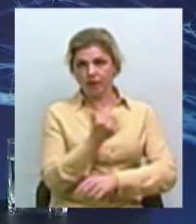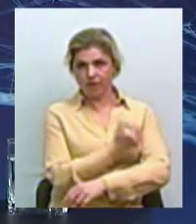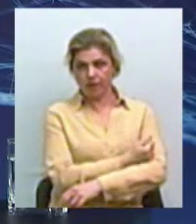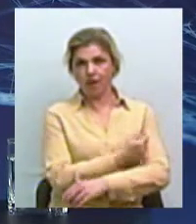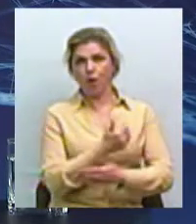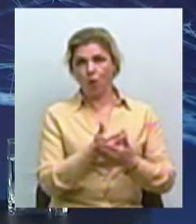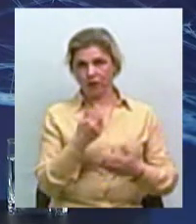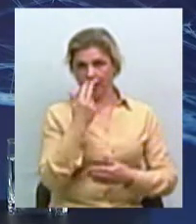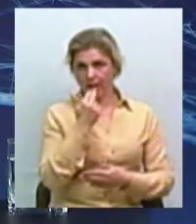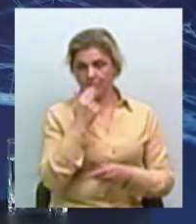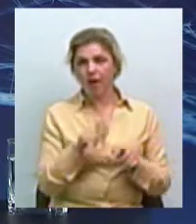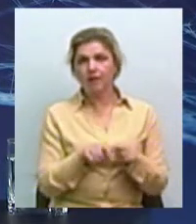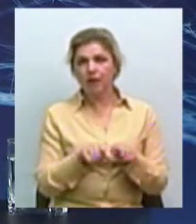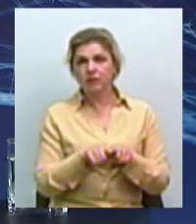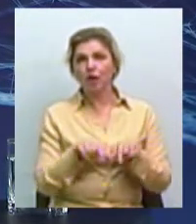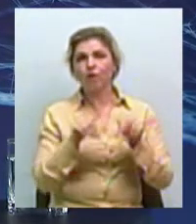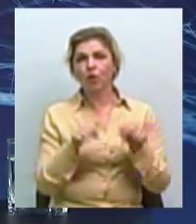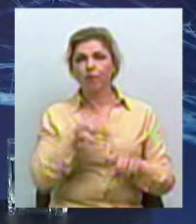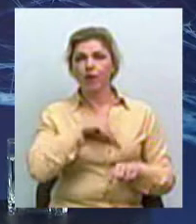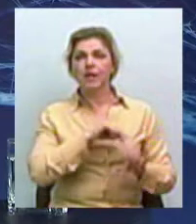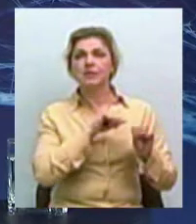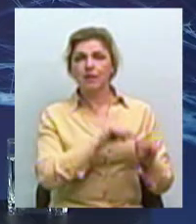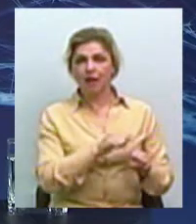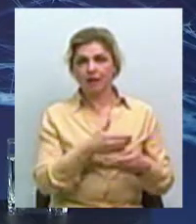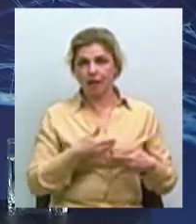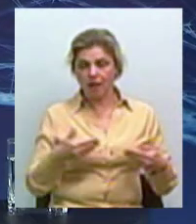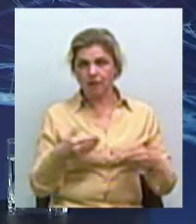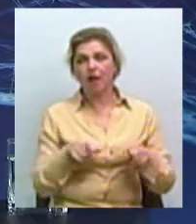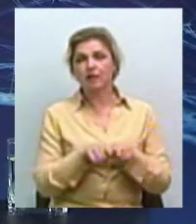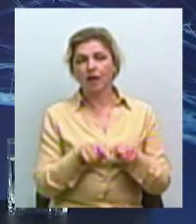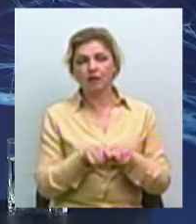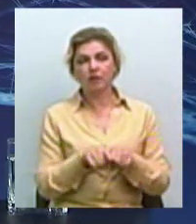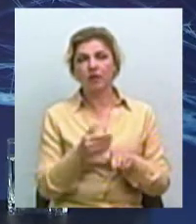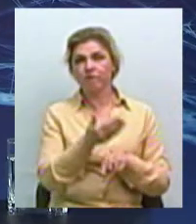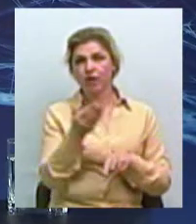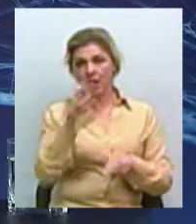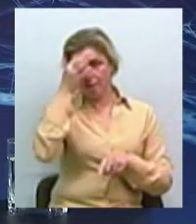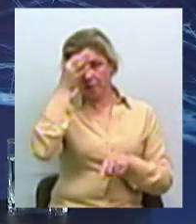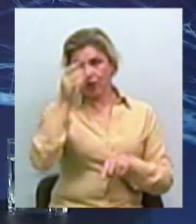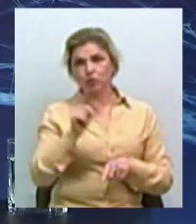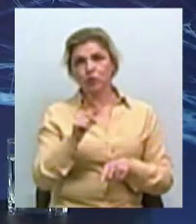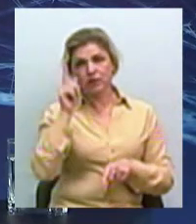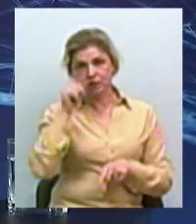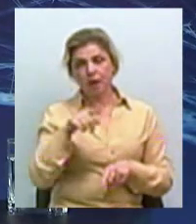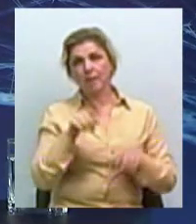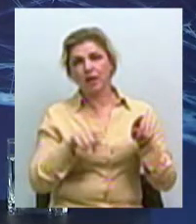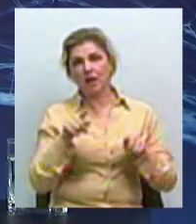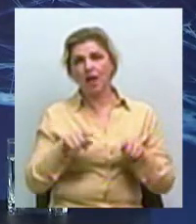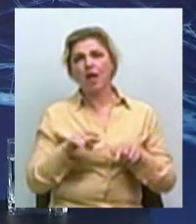потрібна, вона так само формує захист нас, вона так само, адже ви пам'ятаєте і знаєте, що періодично